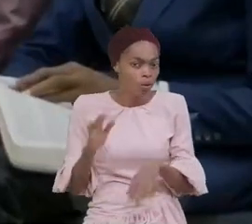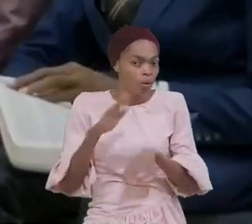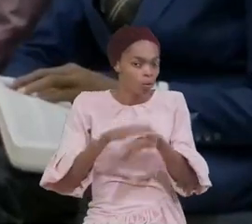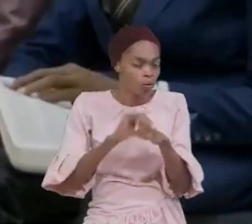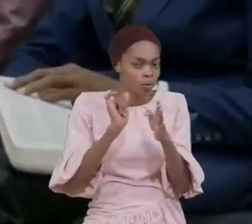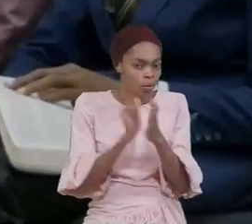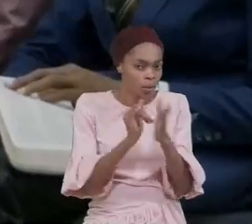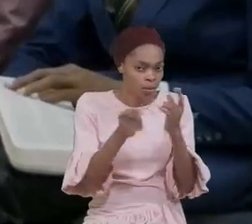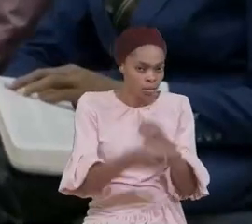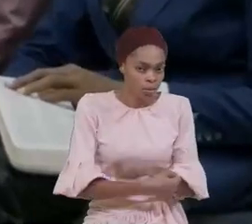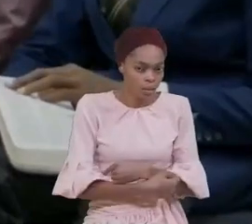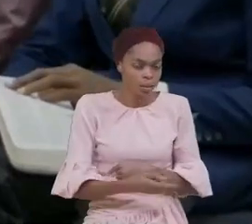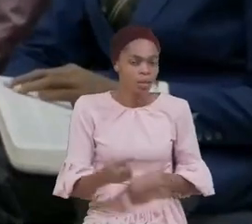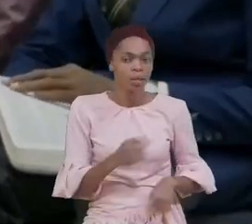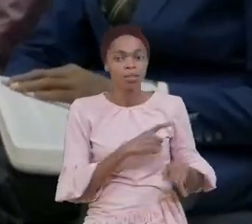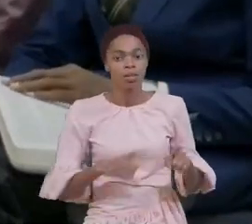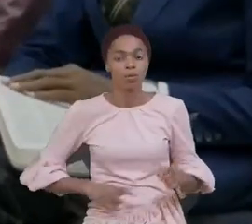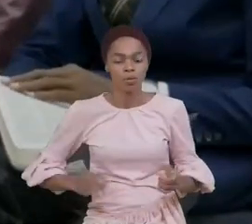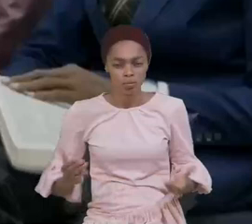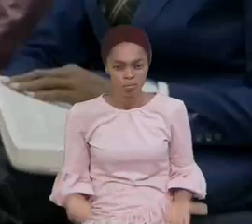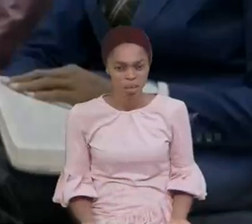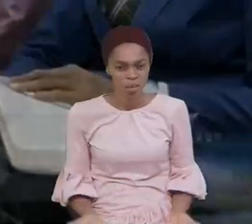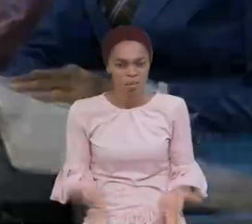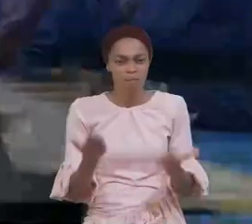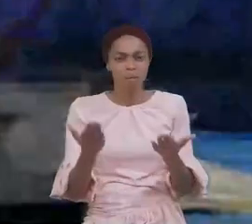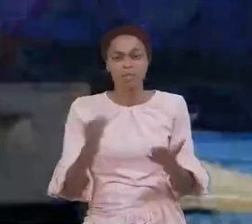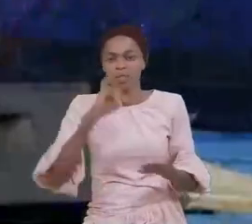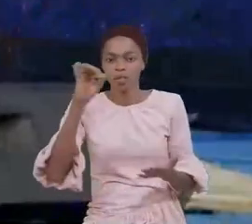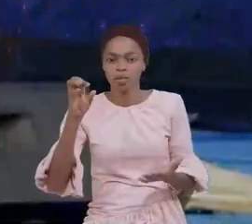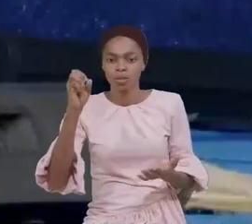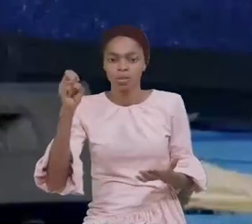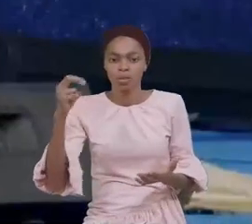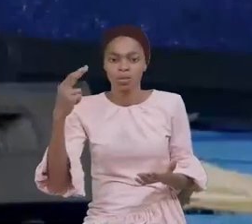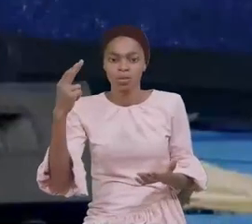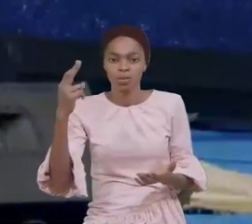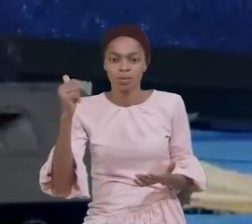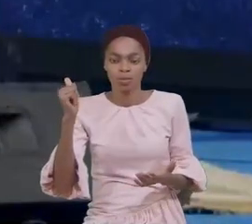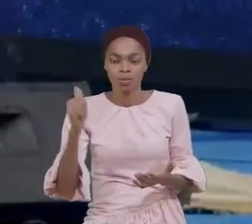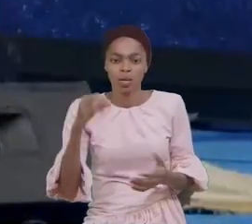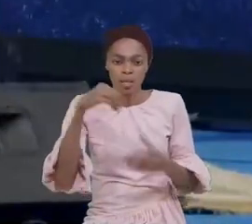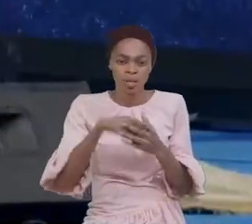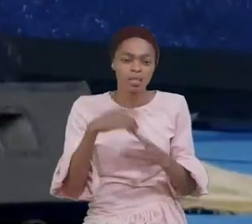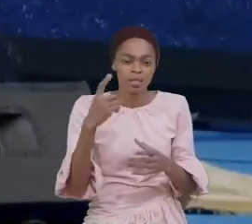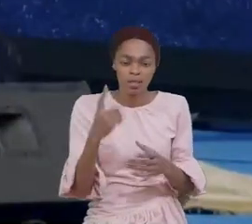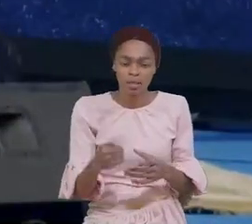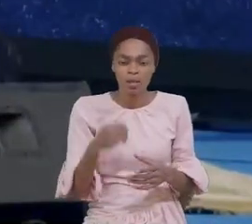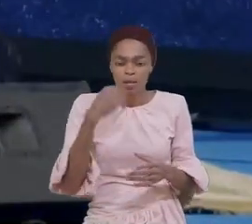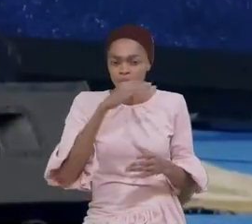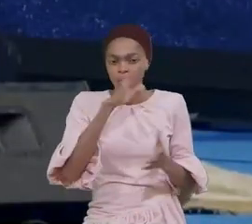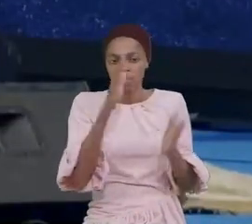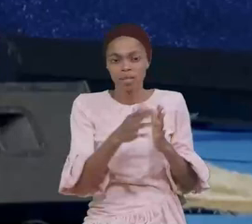ce jour-là, l'Éternel éleva Josué aux yeux de tout Israël et ils